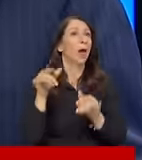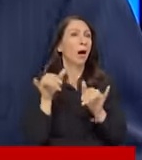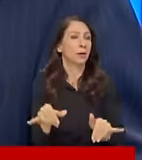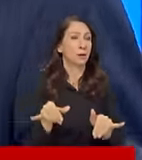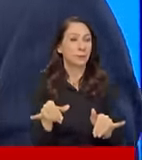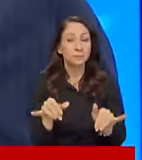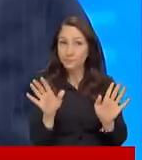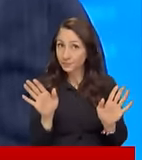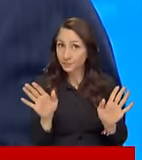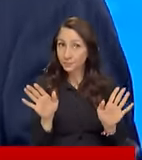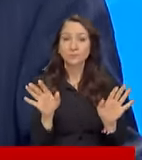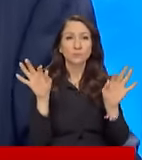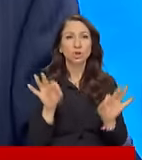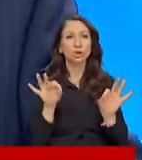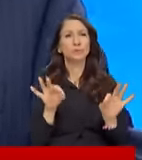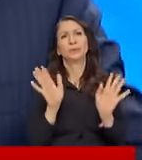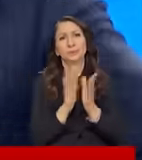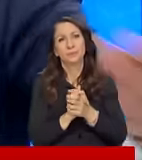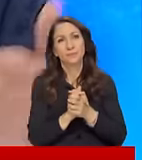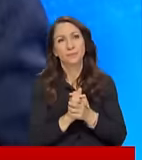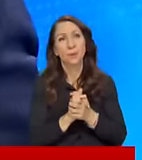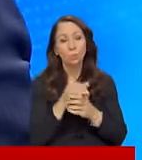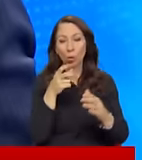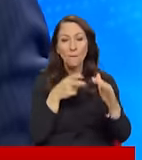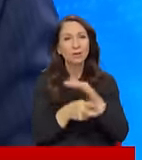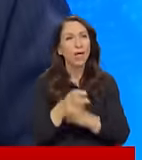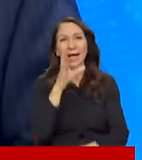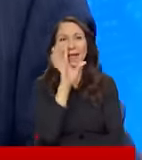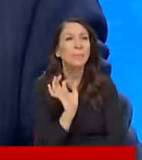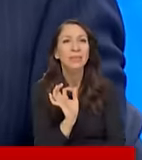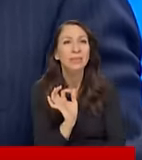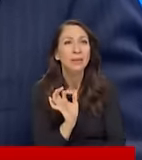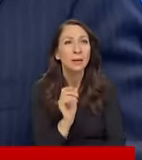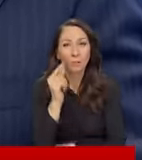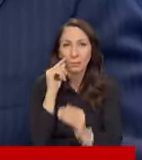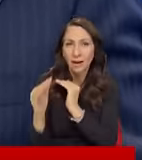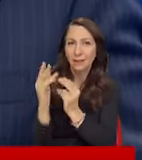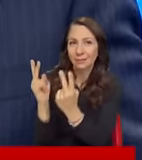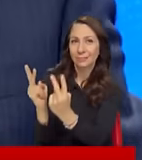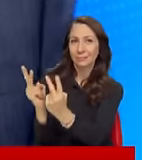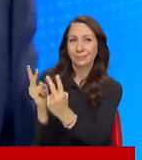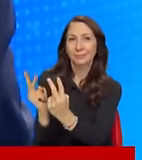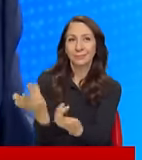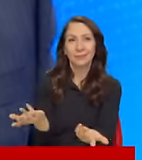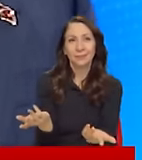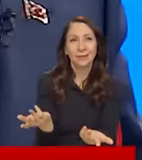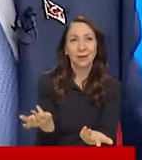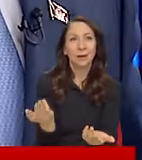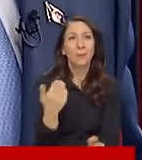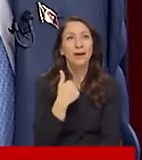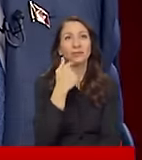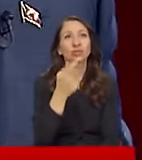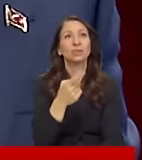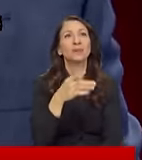da. Şimdi bu metrolar kimin İlker Bey? Milletin malı ya. Yani ben diyeceğim